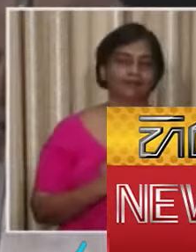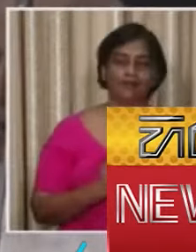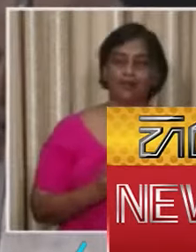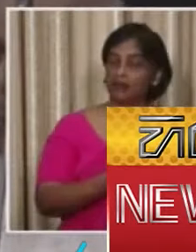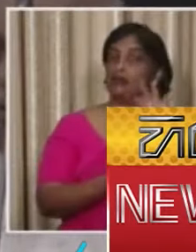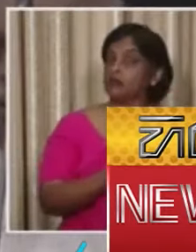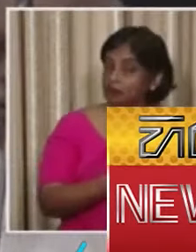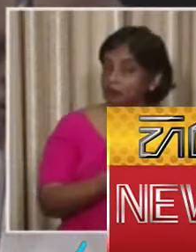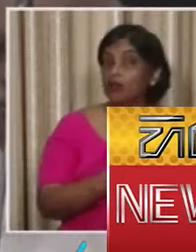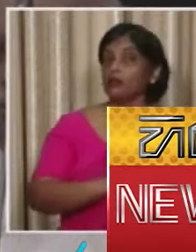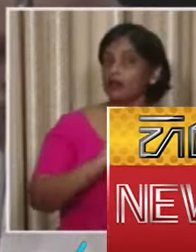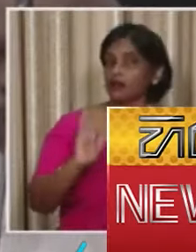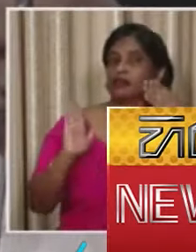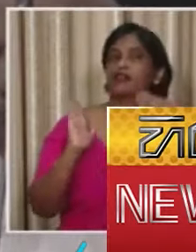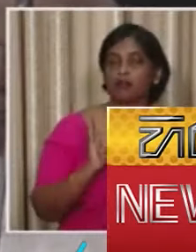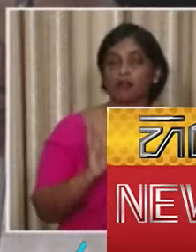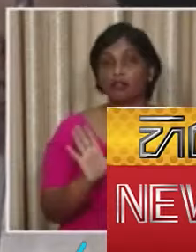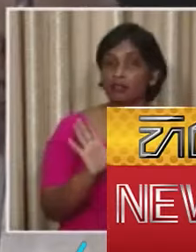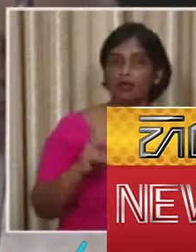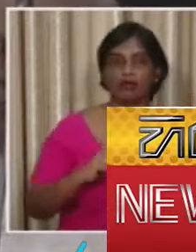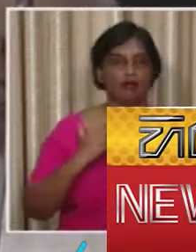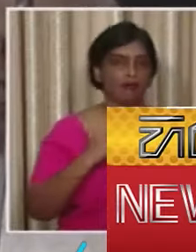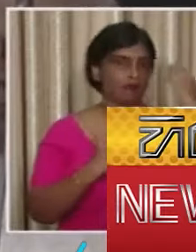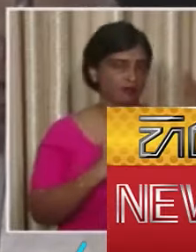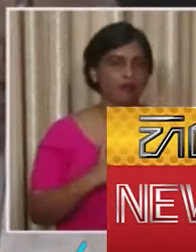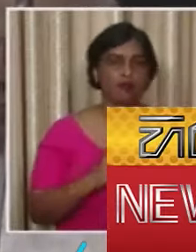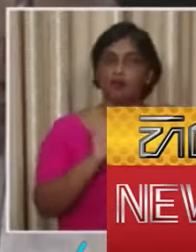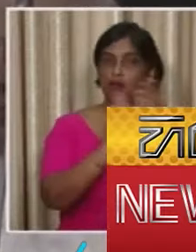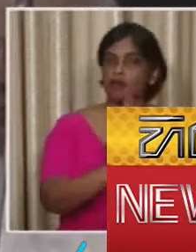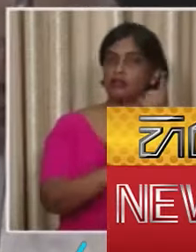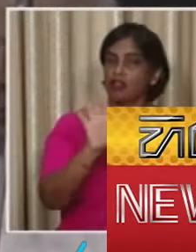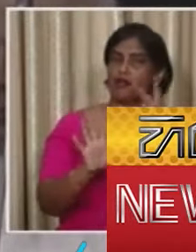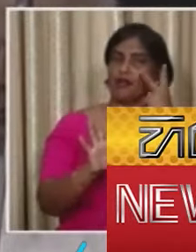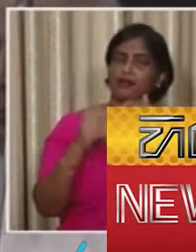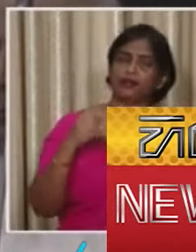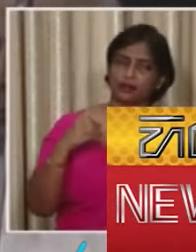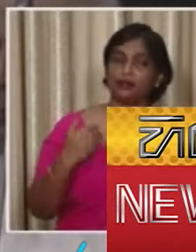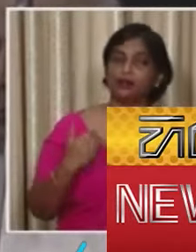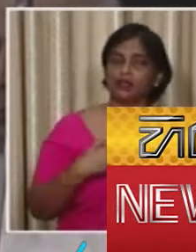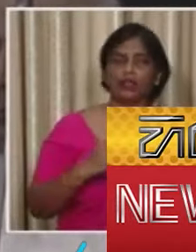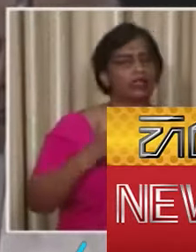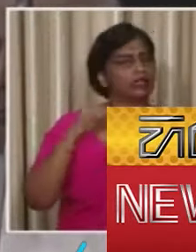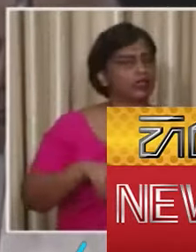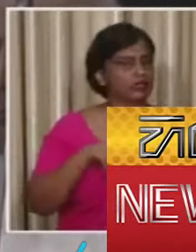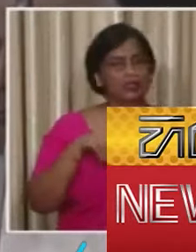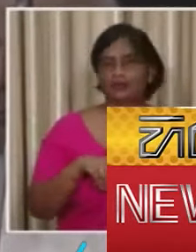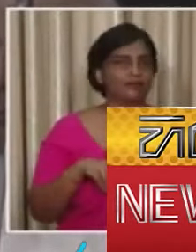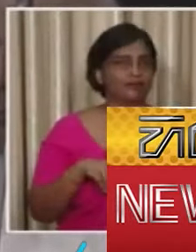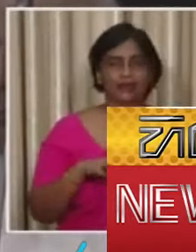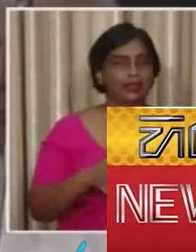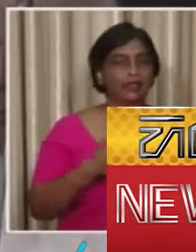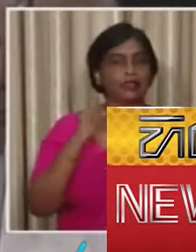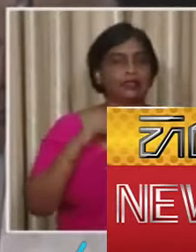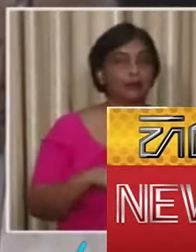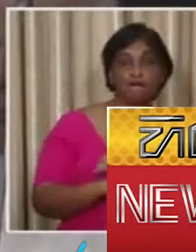තීන්දු තීරණ ගන්නේ රට වෙනුවෙන්, තරුණයන්ගේ අනාගතය වෙනුවෙන්. පසුගිය අවුරුදු දෙක පුරා මම දේශපාලනය කරේ නැහැ.